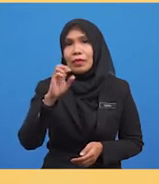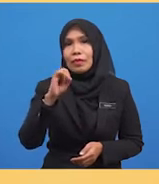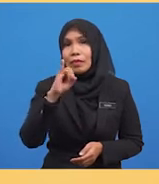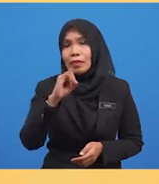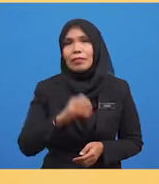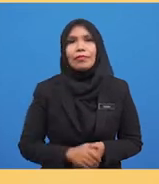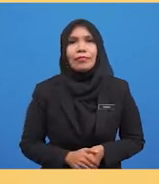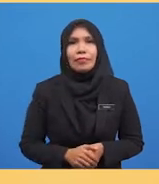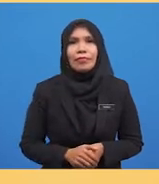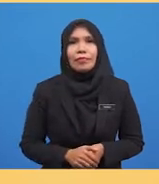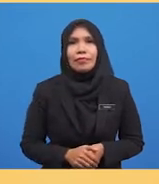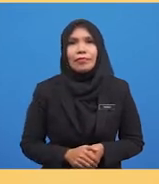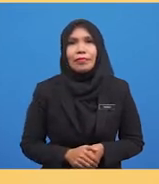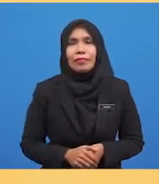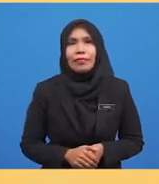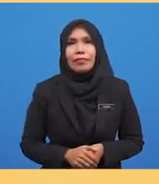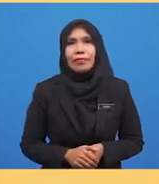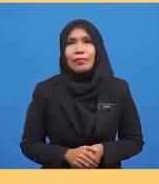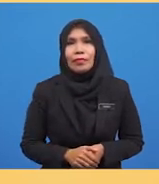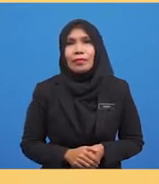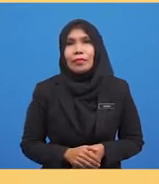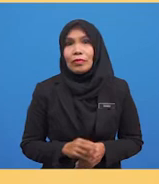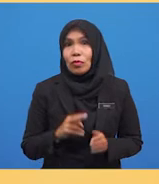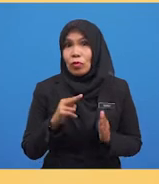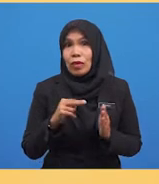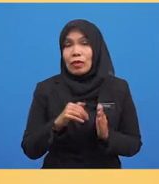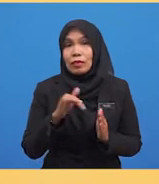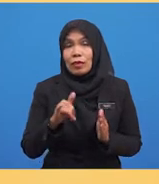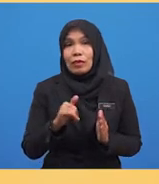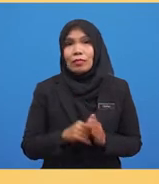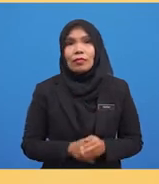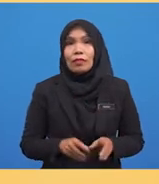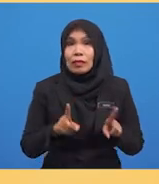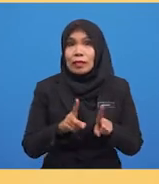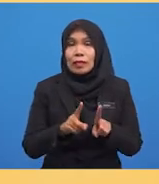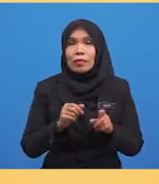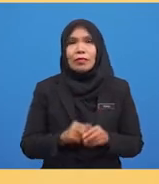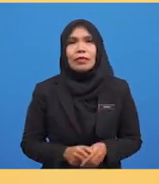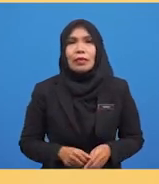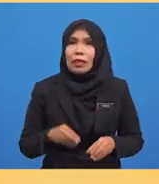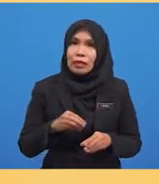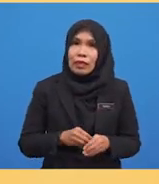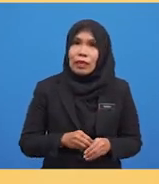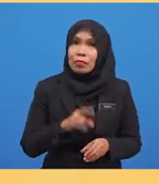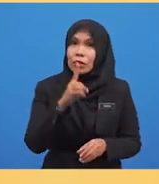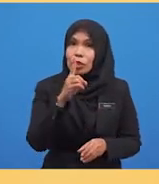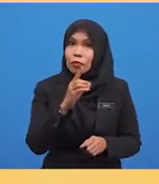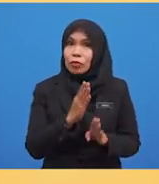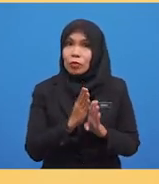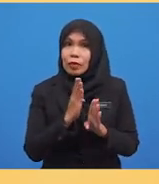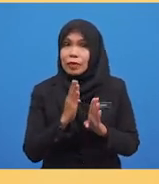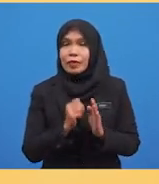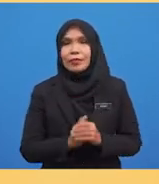pengulangan kata pada baris yang sama. Lihat contoh ini. Santap beradat,